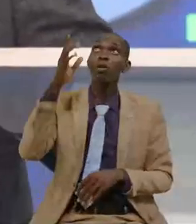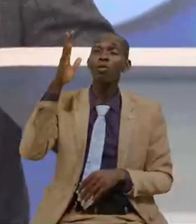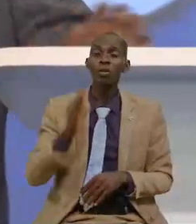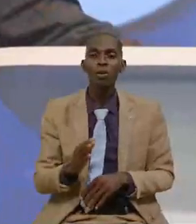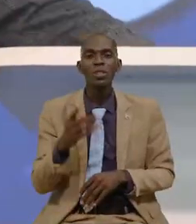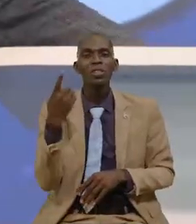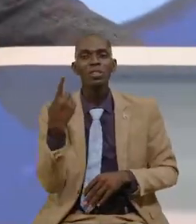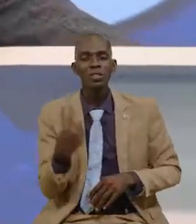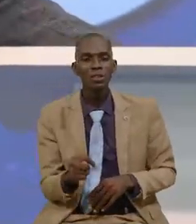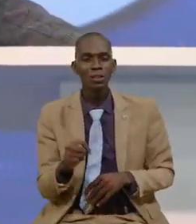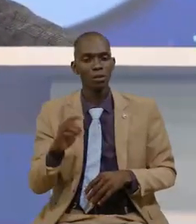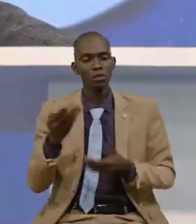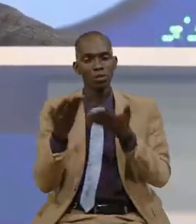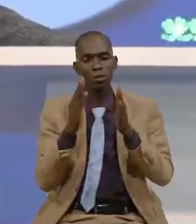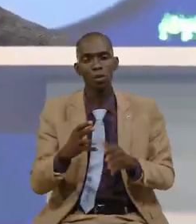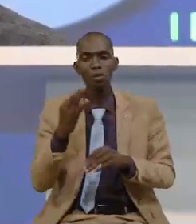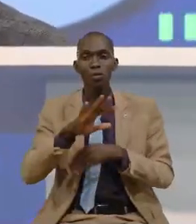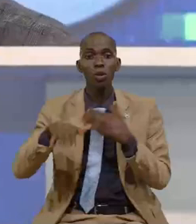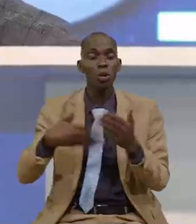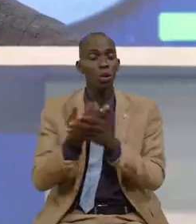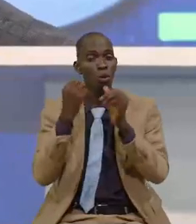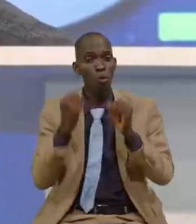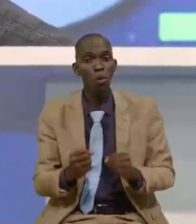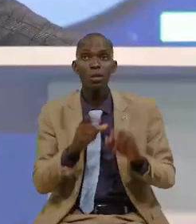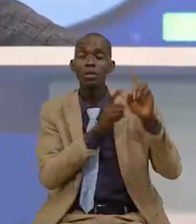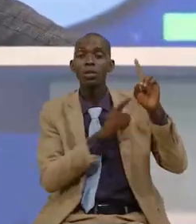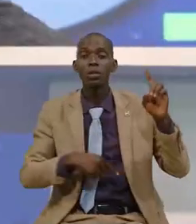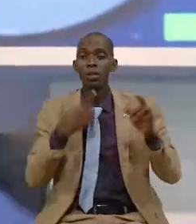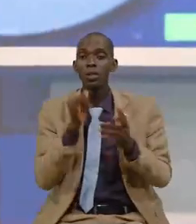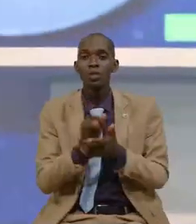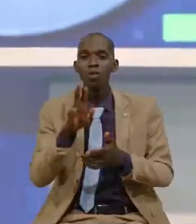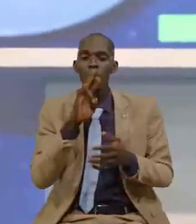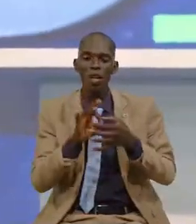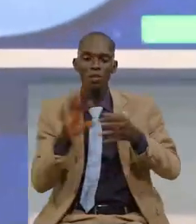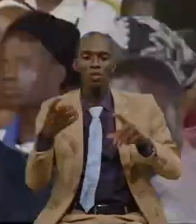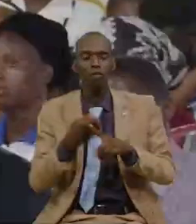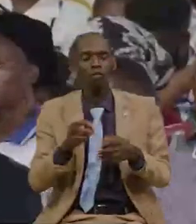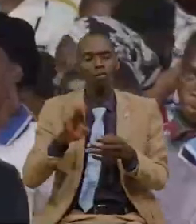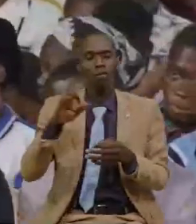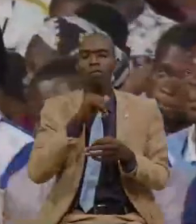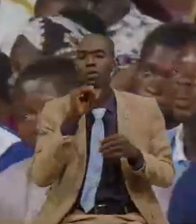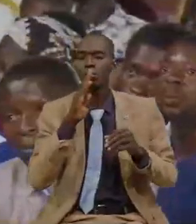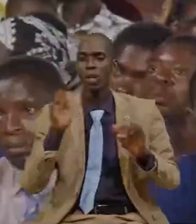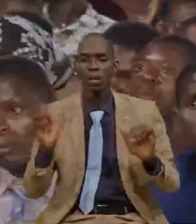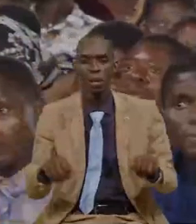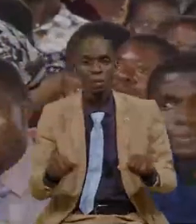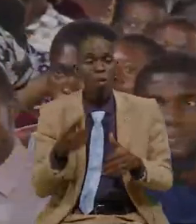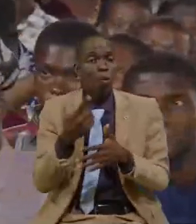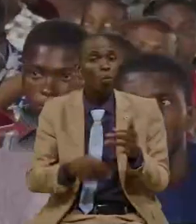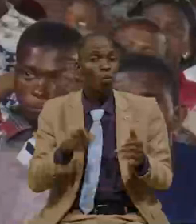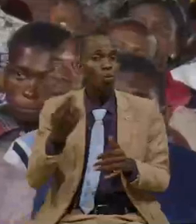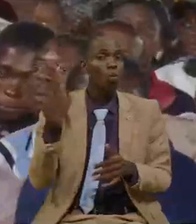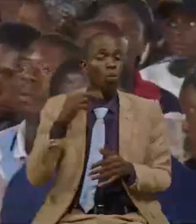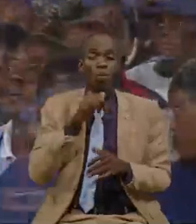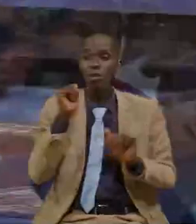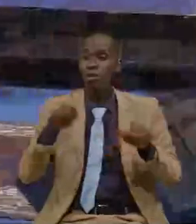sujets du Tout-Puissant, le Seigneur a dit que vous êtes déliés de votre état d'incapacité. Ce